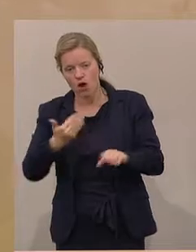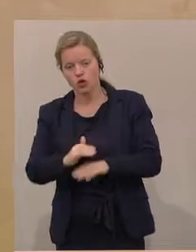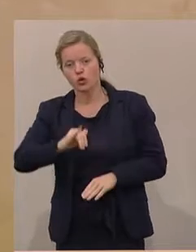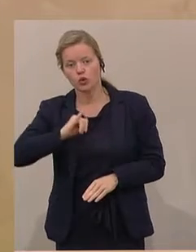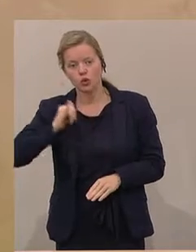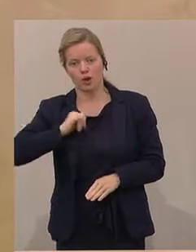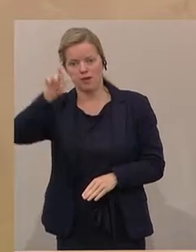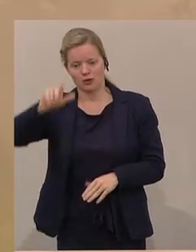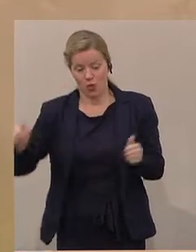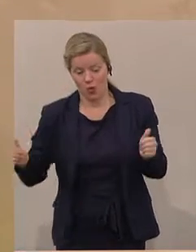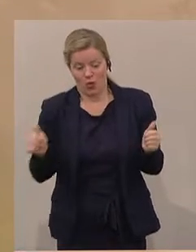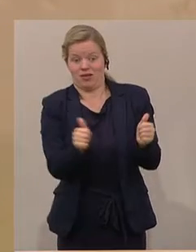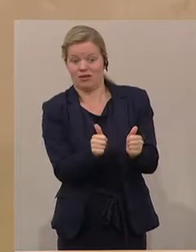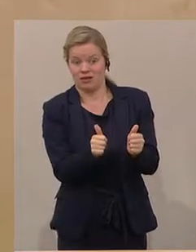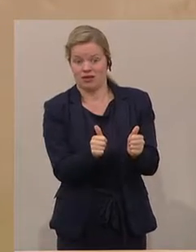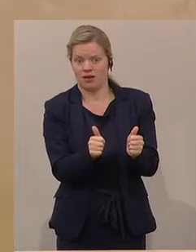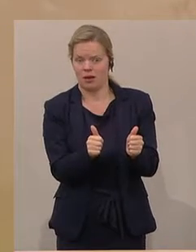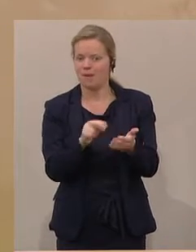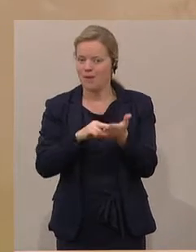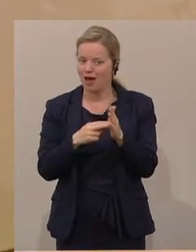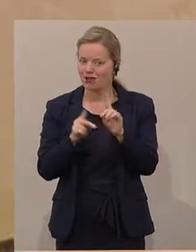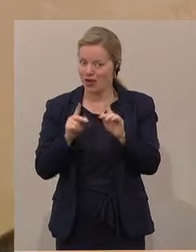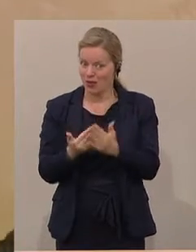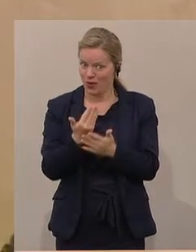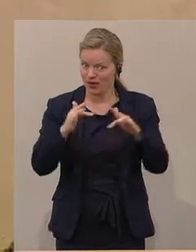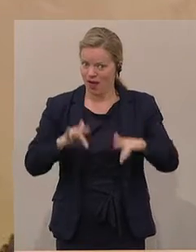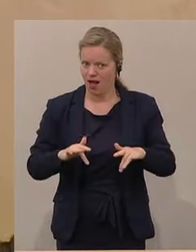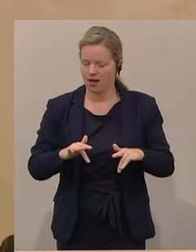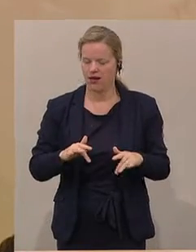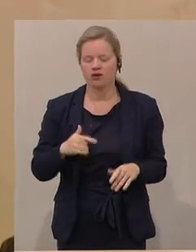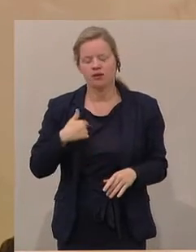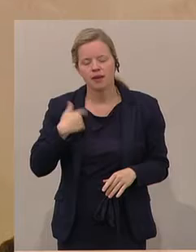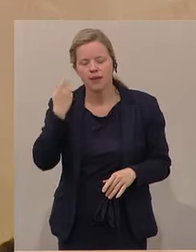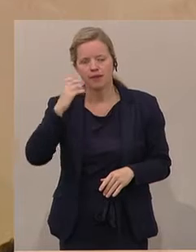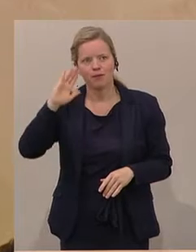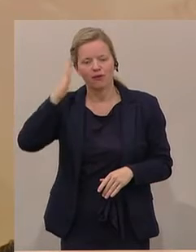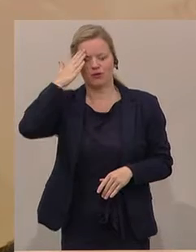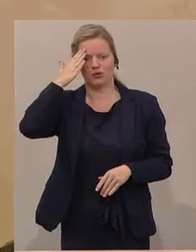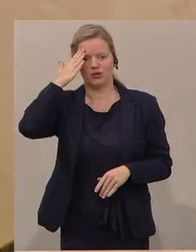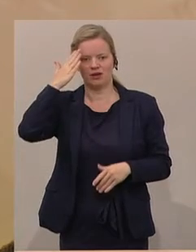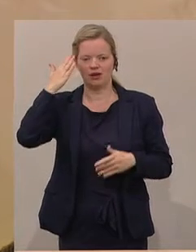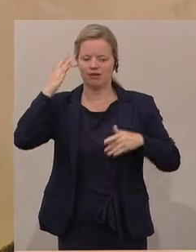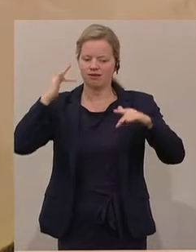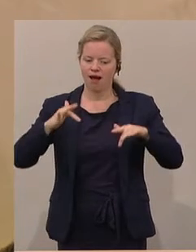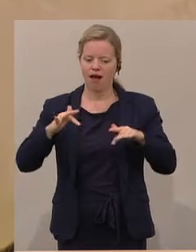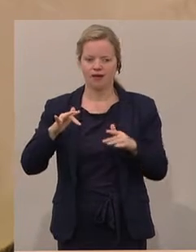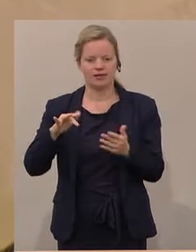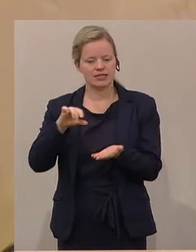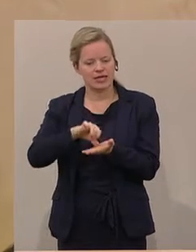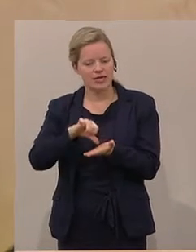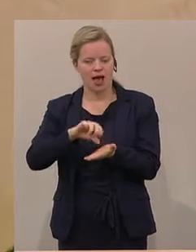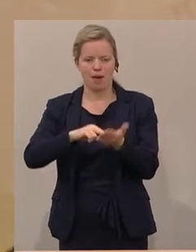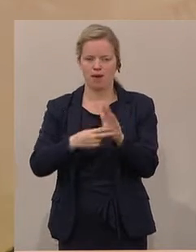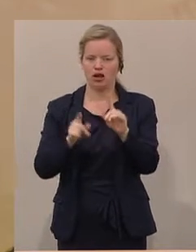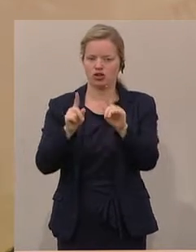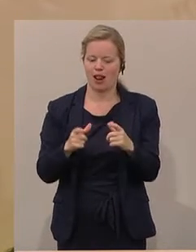dort einbauen kann, in der Planstelle, nämlich, ich sage ganz bewusst, indem man hier zentrale Planstellenpools auch